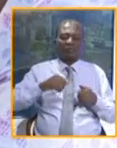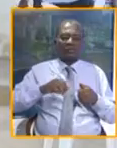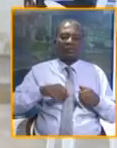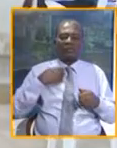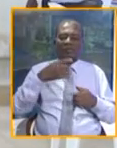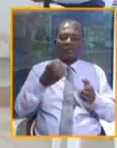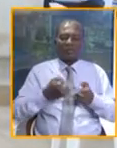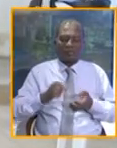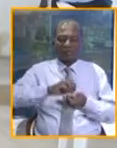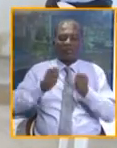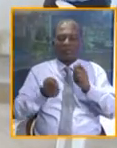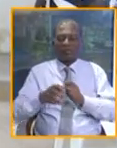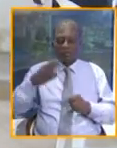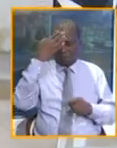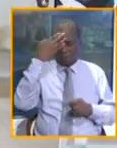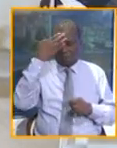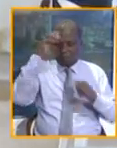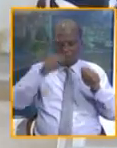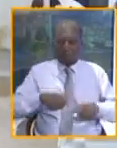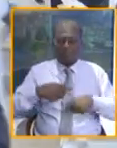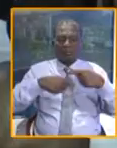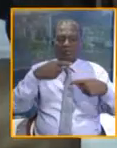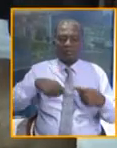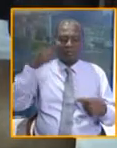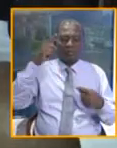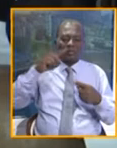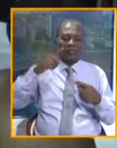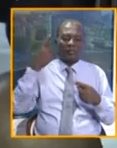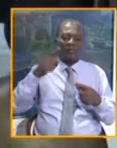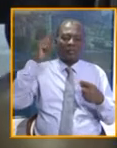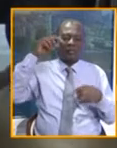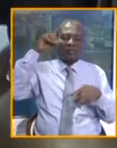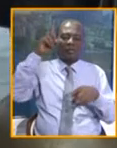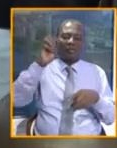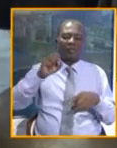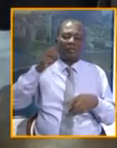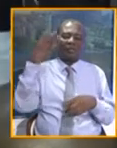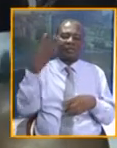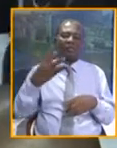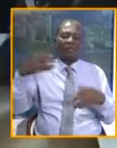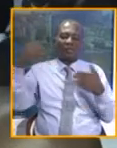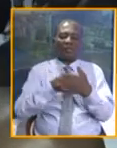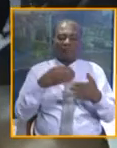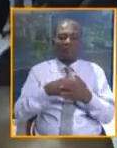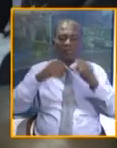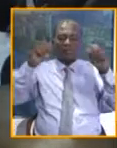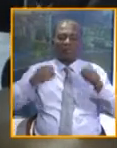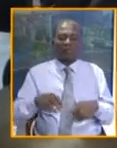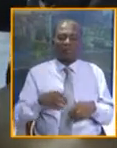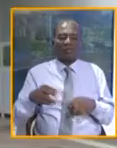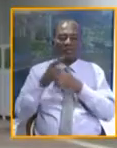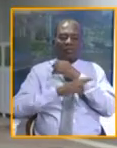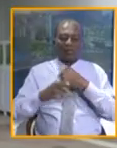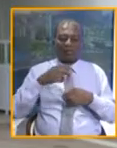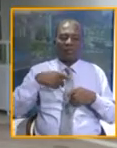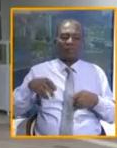leurs connaissances peuvent désormais opter pour l'un des 4 nouveaux cycles de formation continue diplômante à vocation